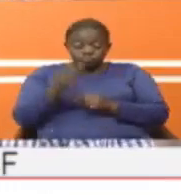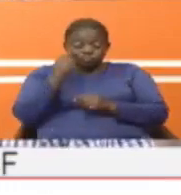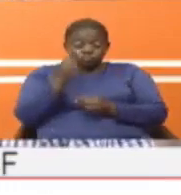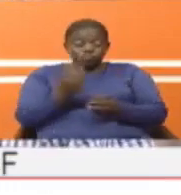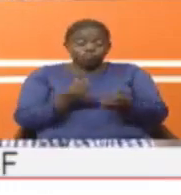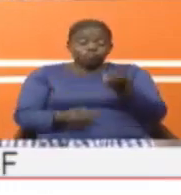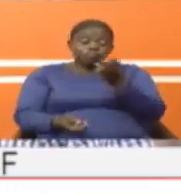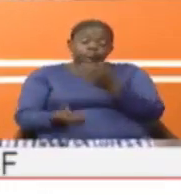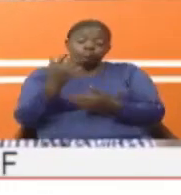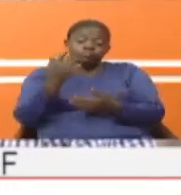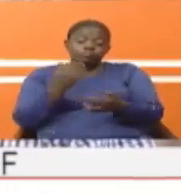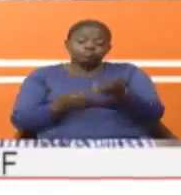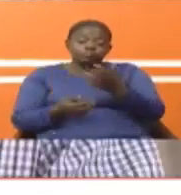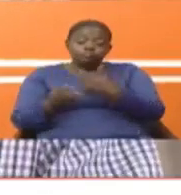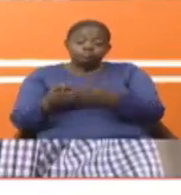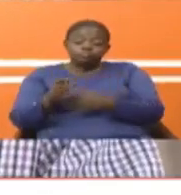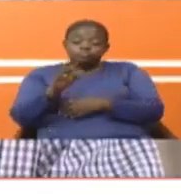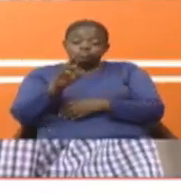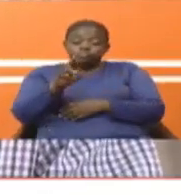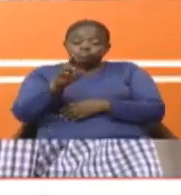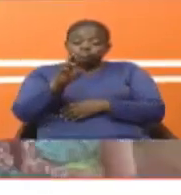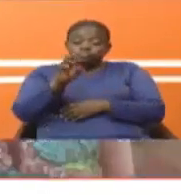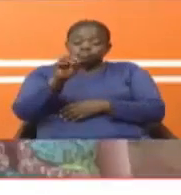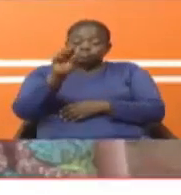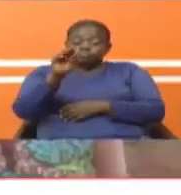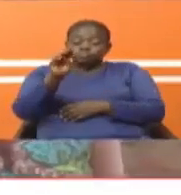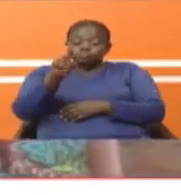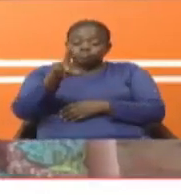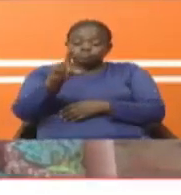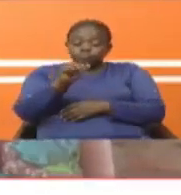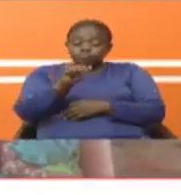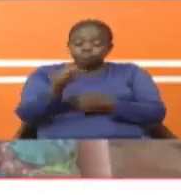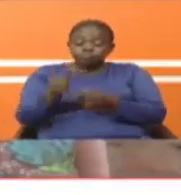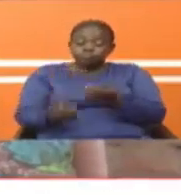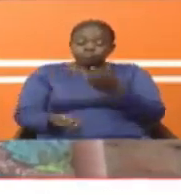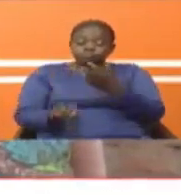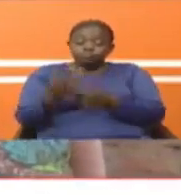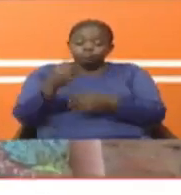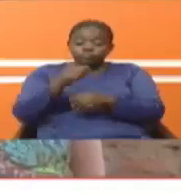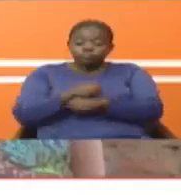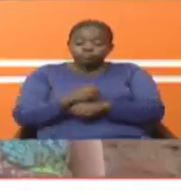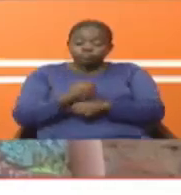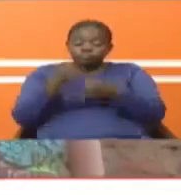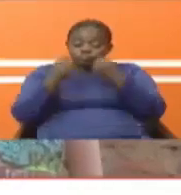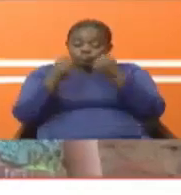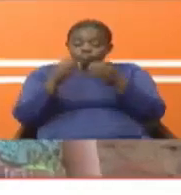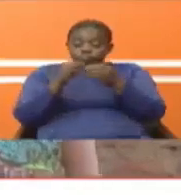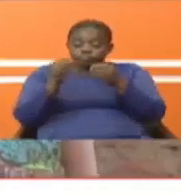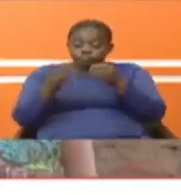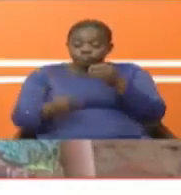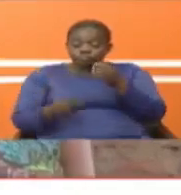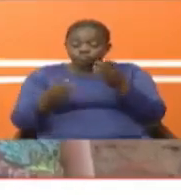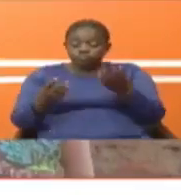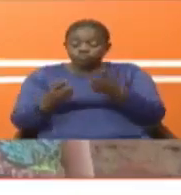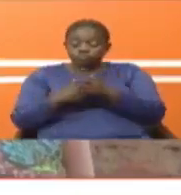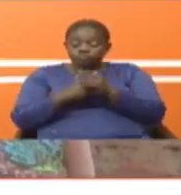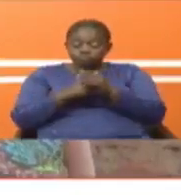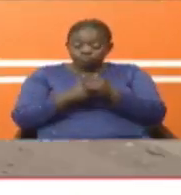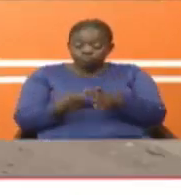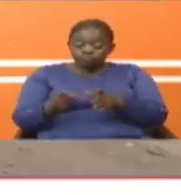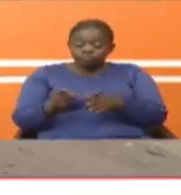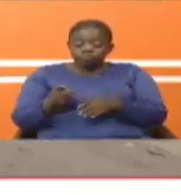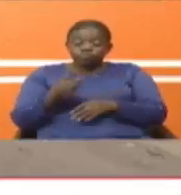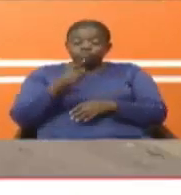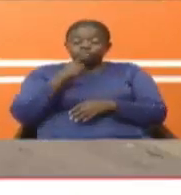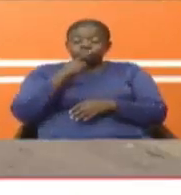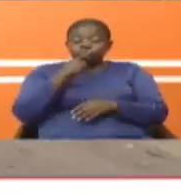these rebels has burned the school. I told my son that let us escape. These